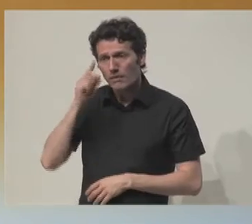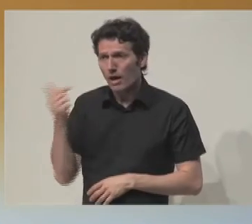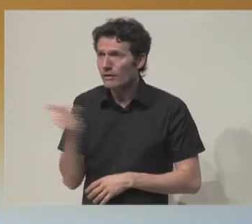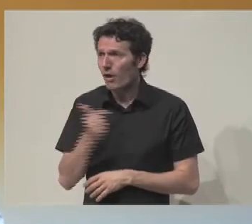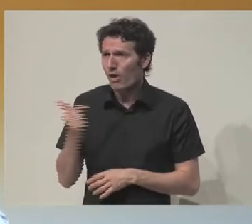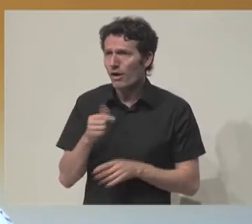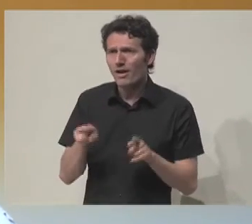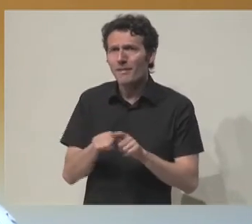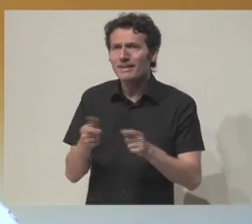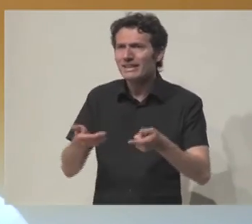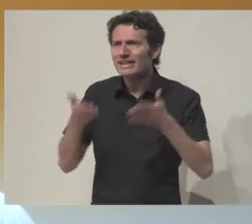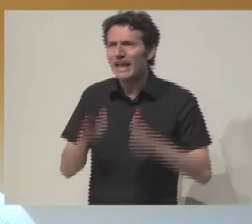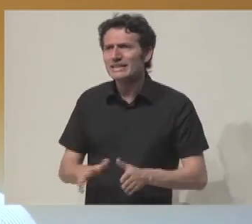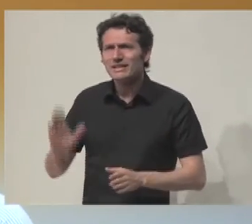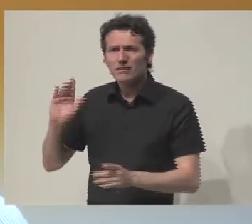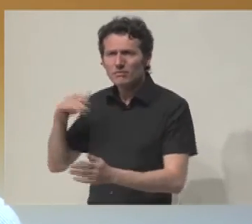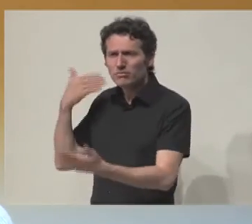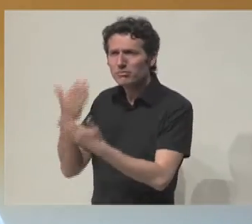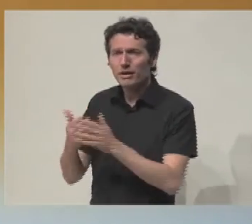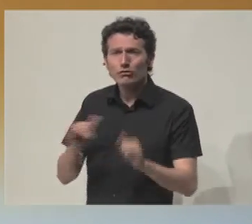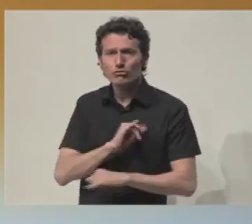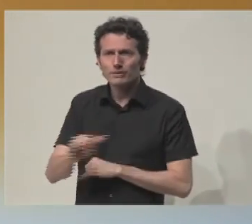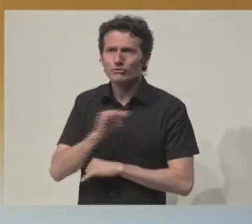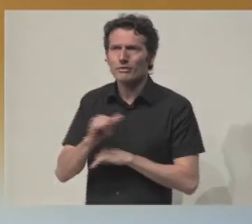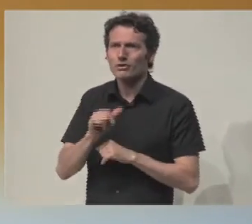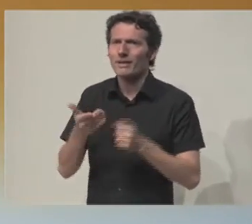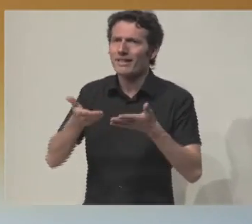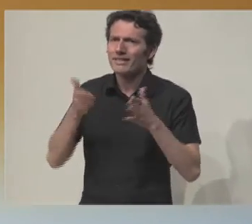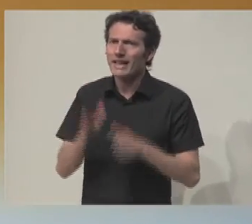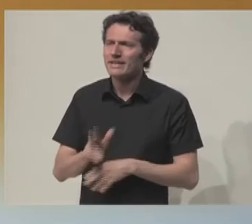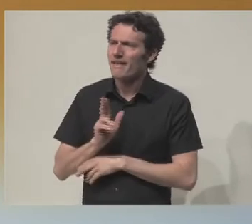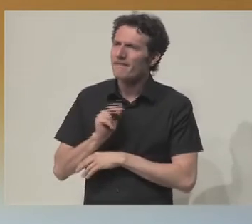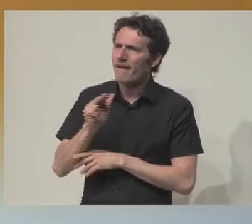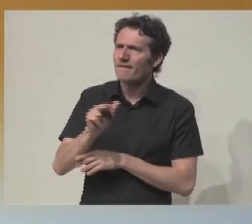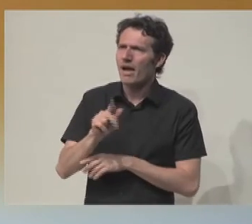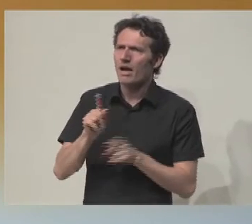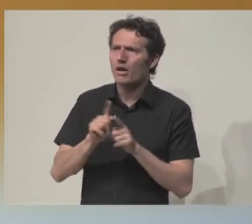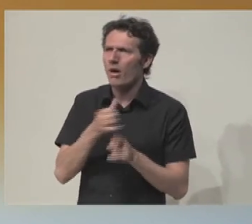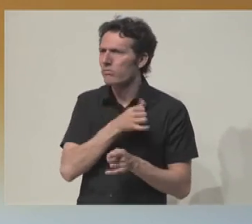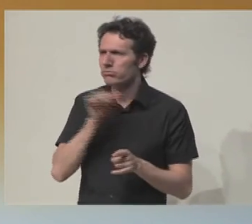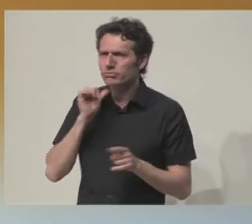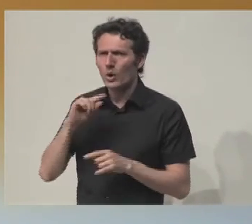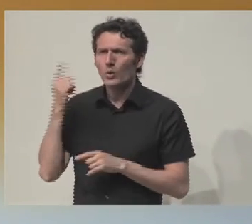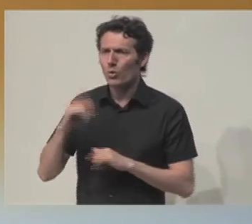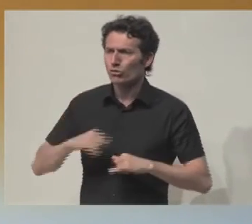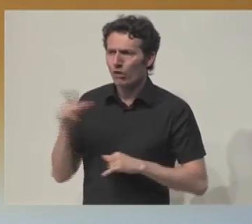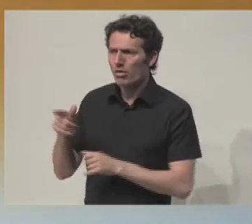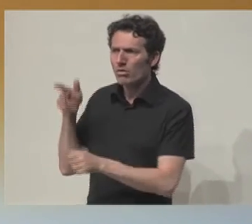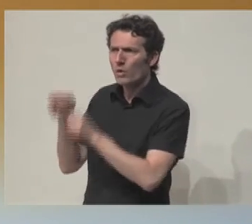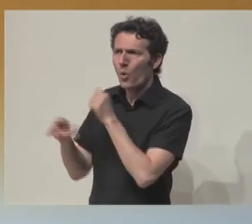une décision qui n'avait jamais été prises jusque là ils ont décidé qu'ils allaient égorger tous les jeunes de l'autre côté